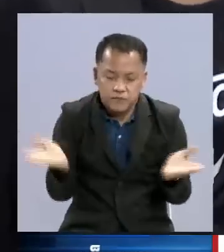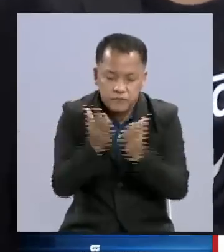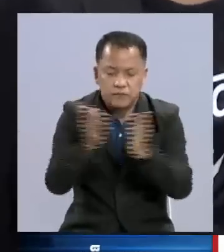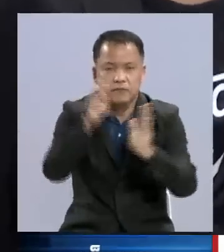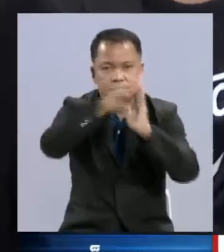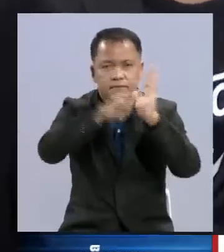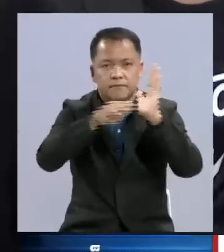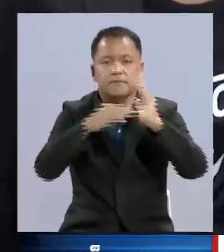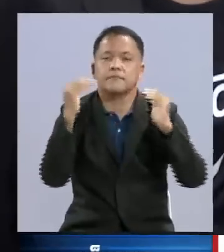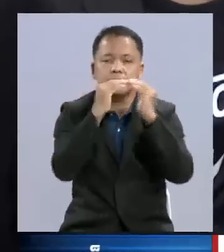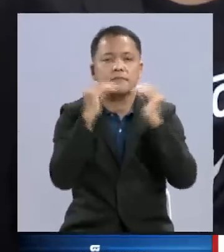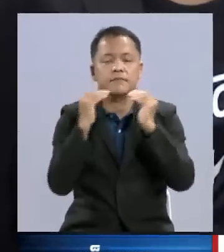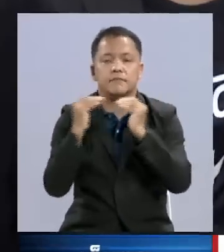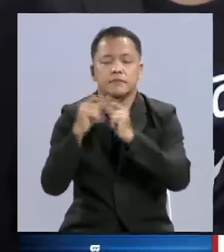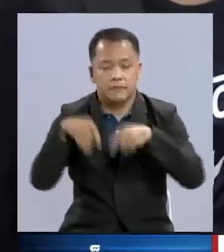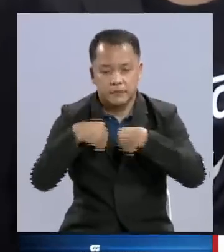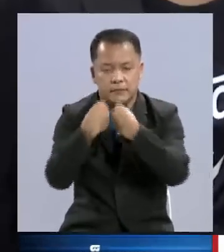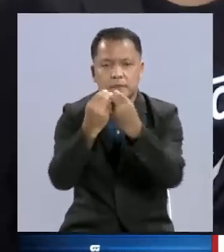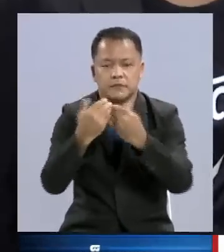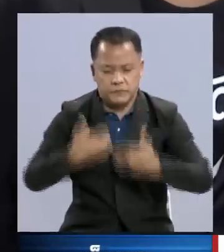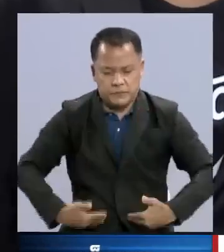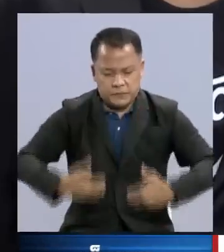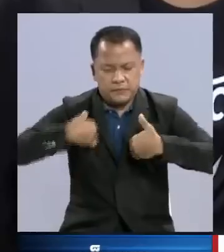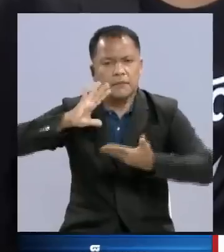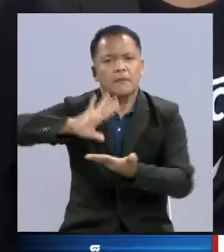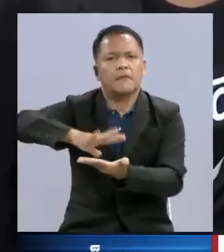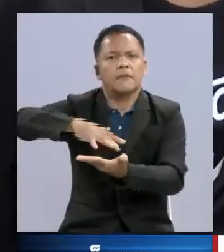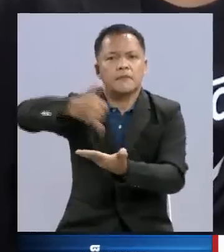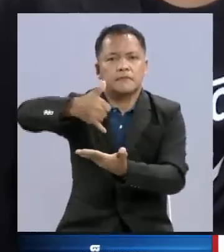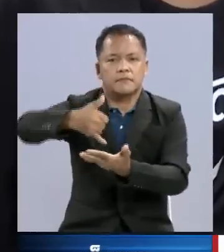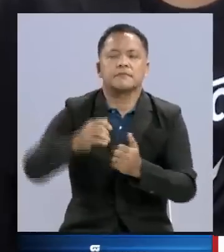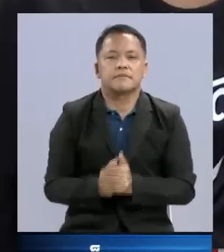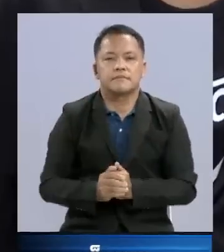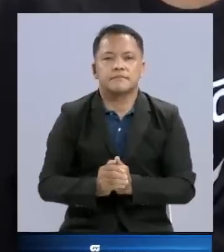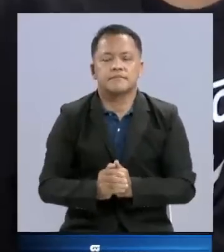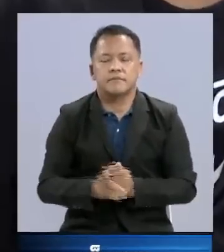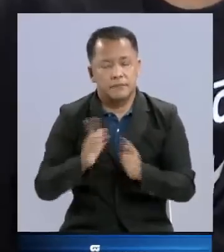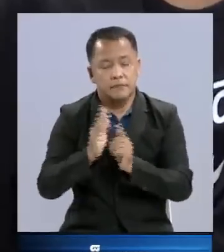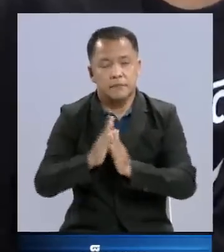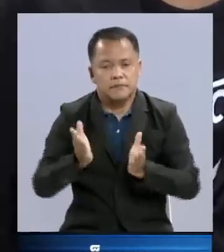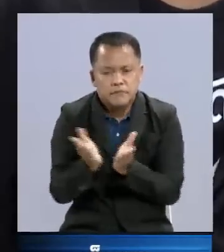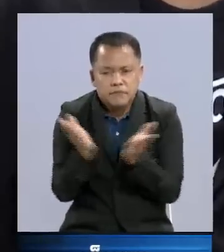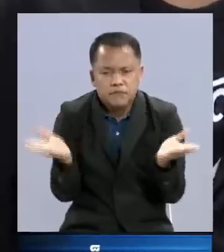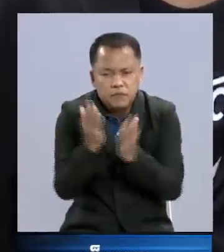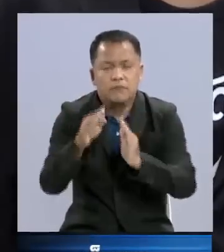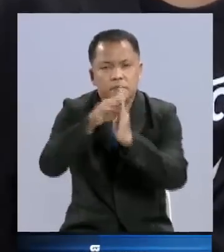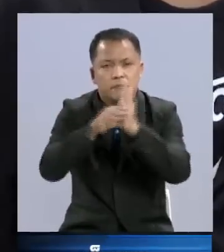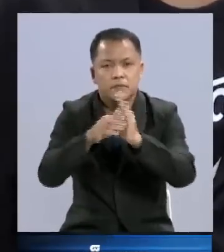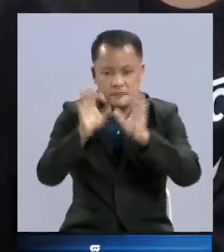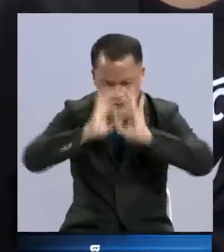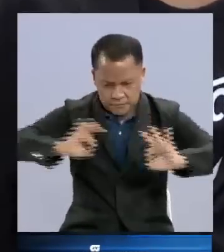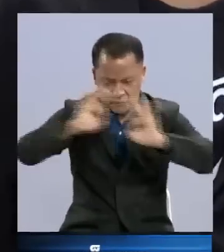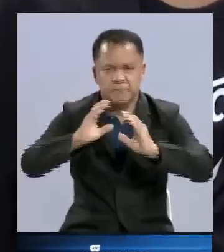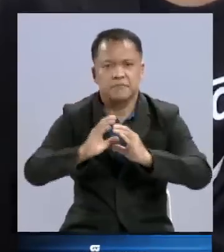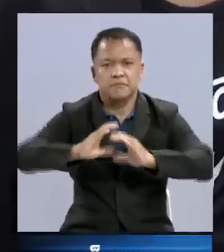ายเพื่อสร้างความเป็นธรรมมากขึ้นสร้างคุณภาพชีวิตที่ดีมากขึ ้ น ทีนี้การจะได้ไปผลักดันนโยบายที่ว่าเนี่ยก็ต้องได้เป็นรัฐบาลก่อนนะ